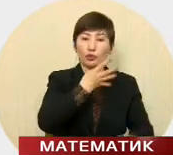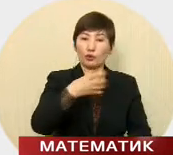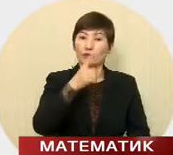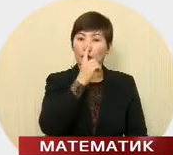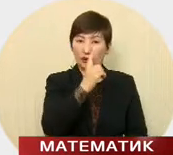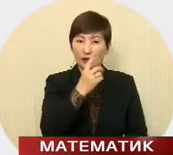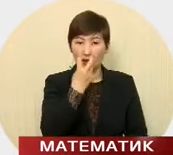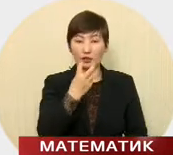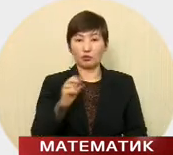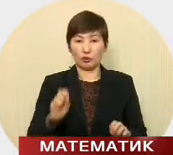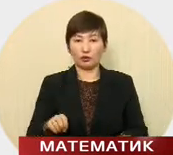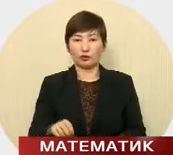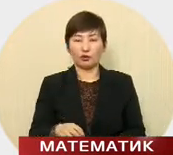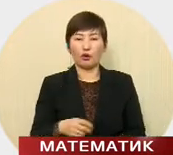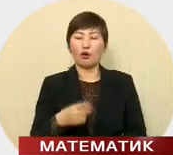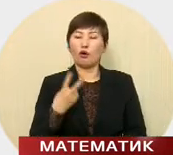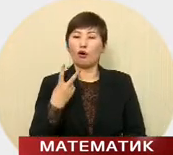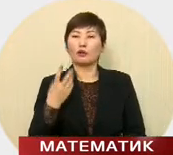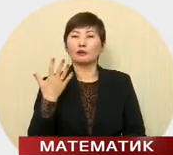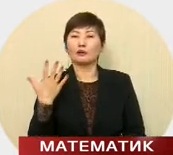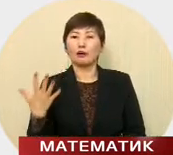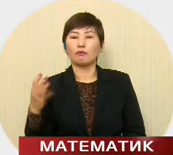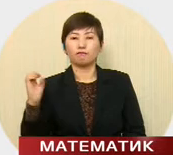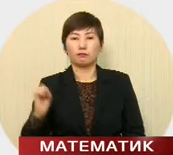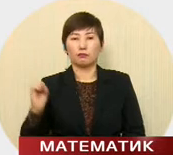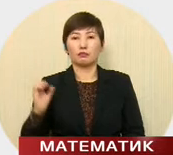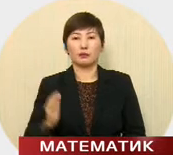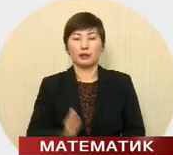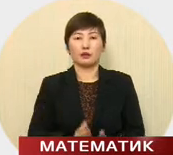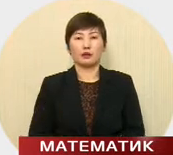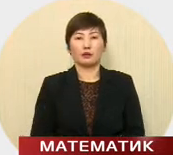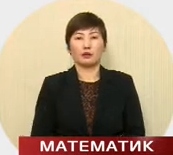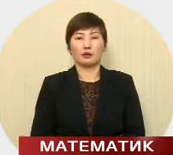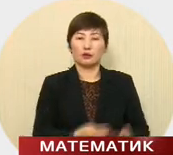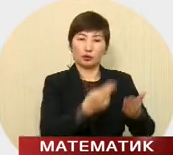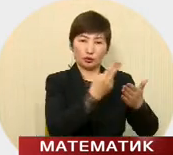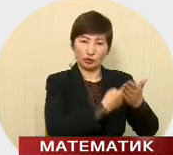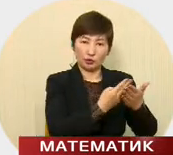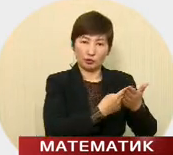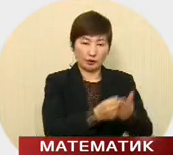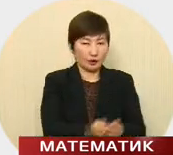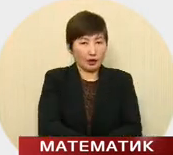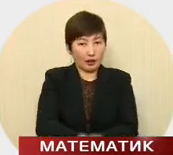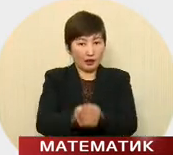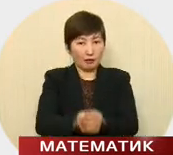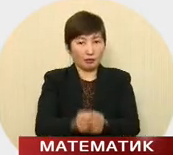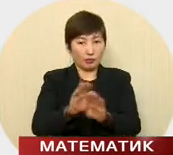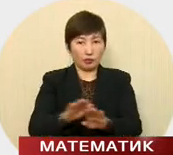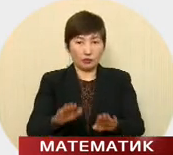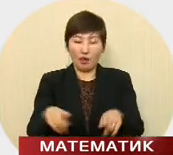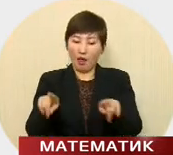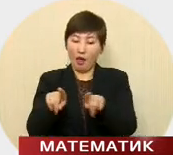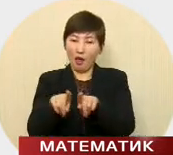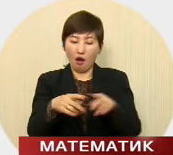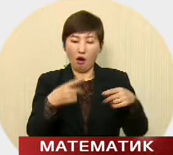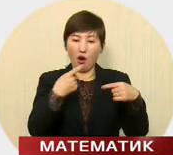За ингэх юм бол 25% болно гэсэн байна. За зураг болон гар бөмбөгөөр хичээлдэг сурагчд маань тэнцүү тоотой